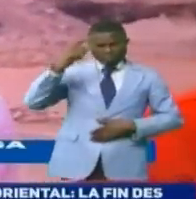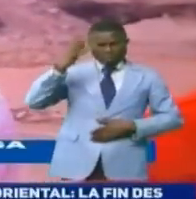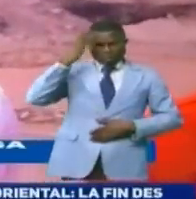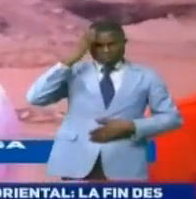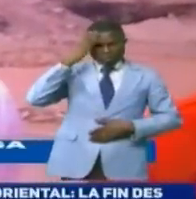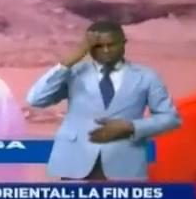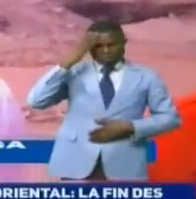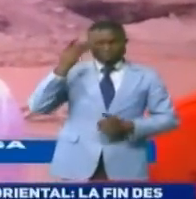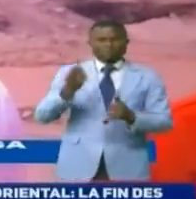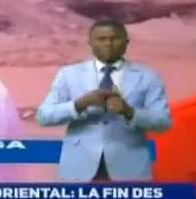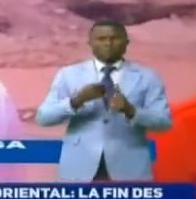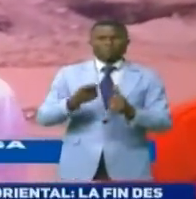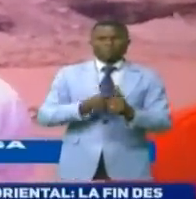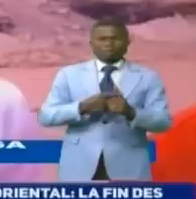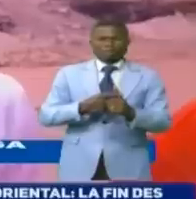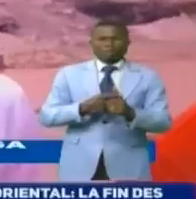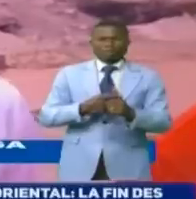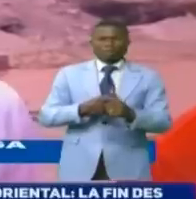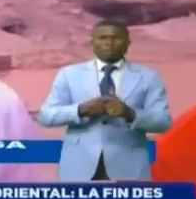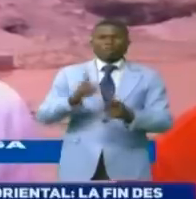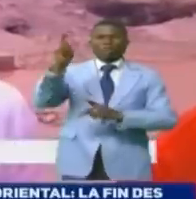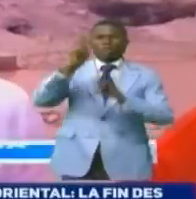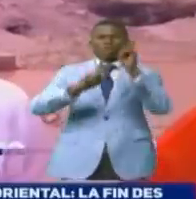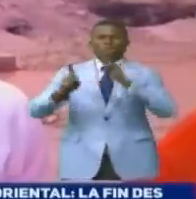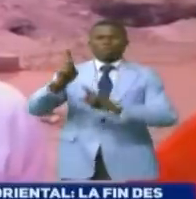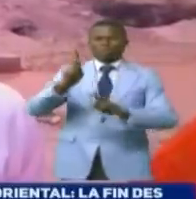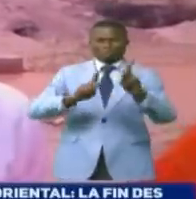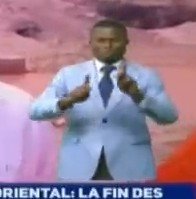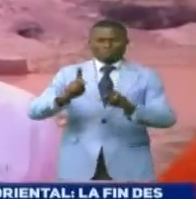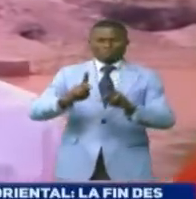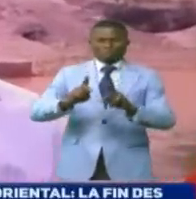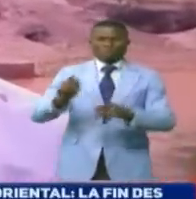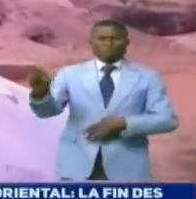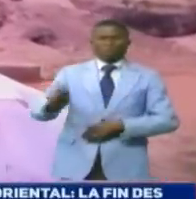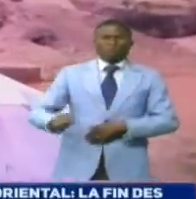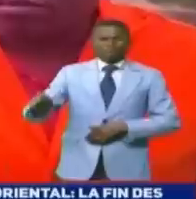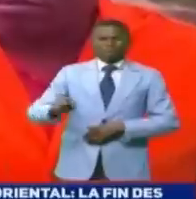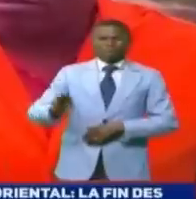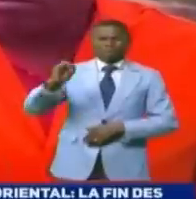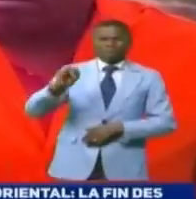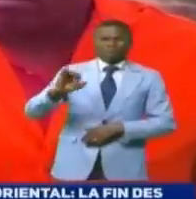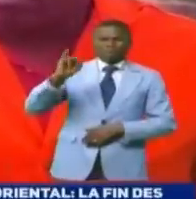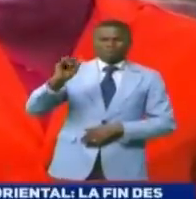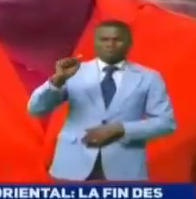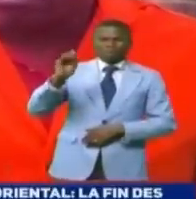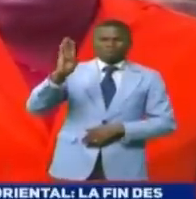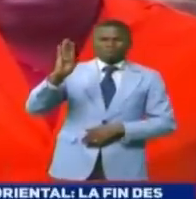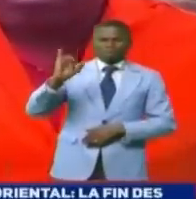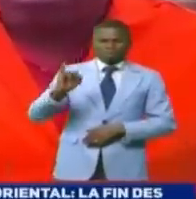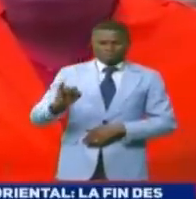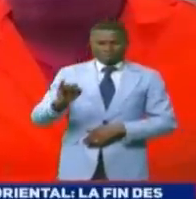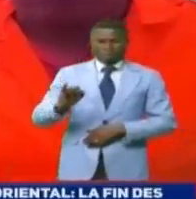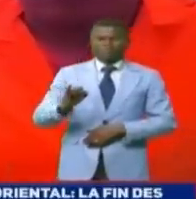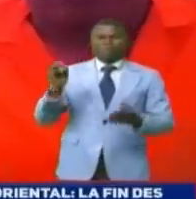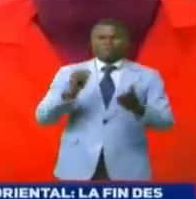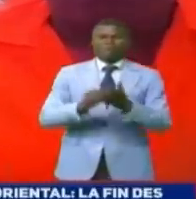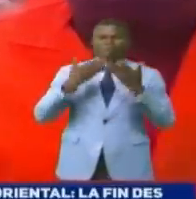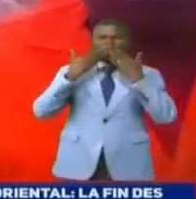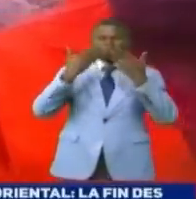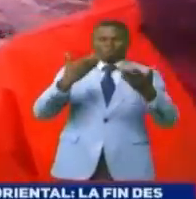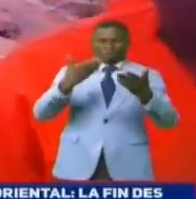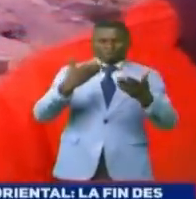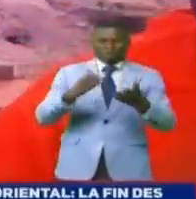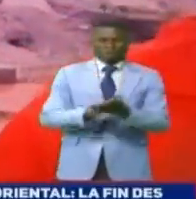pensé aux ressortissants, aux habitants du territoire de Miabi. Nous remercions aussi l'excellence Nicolas